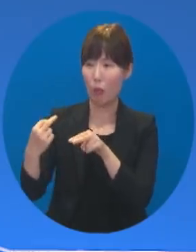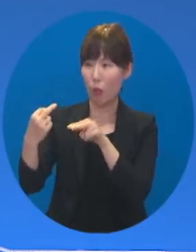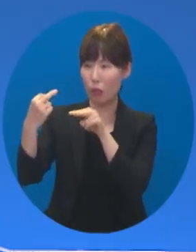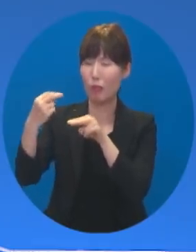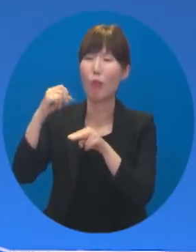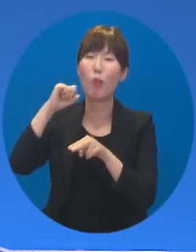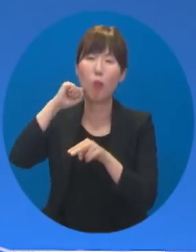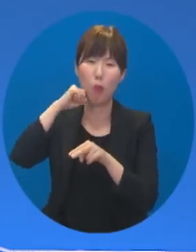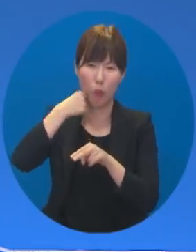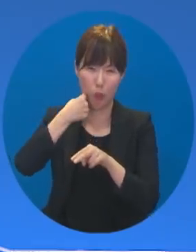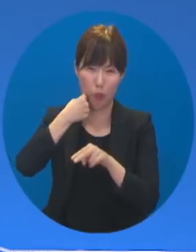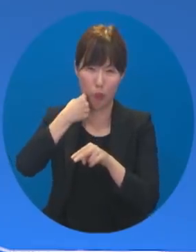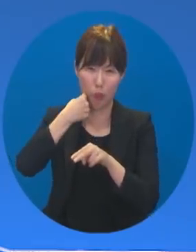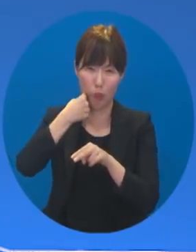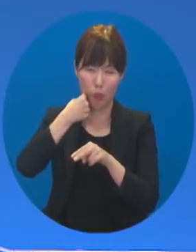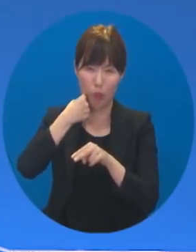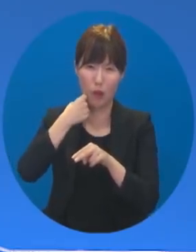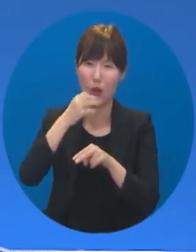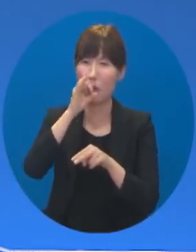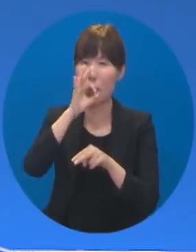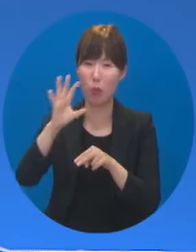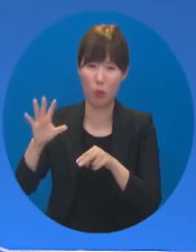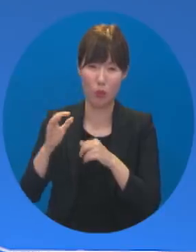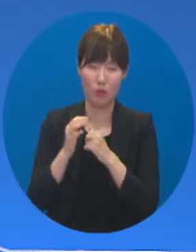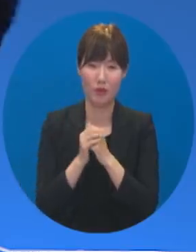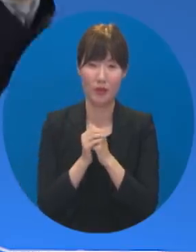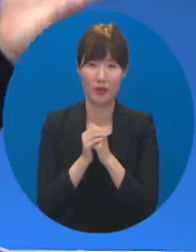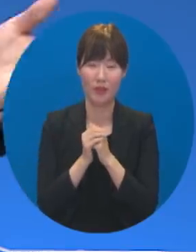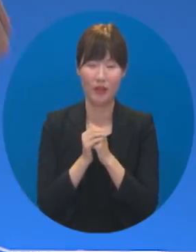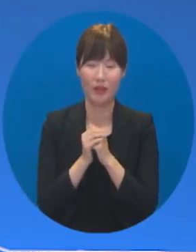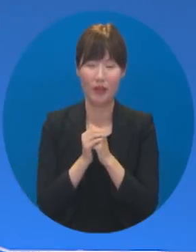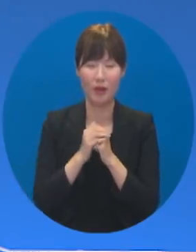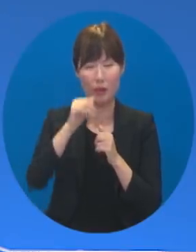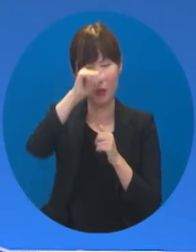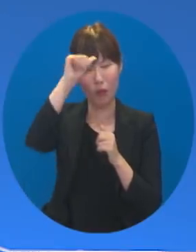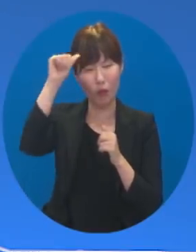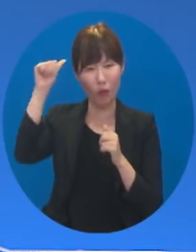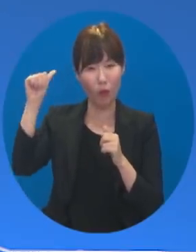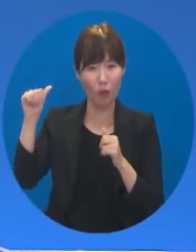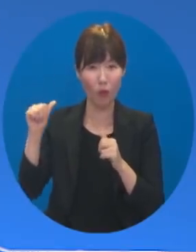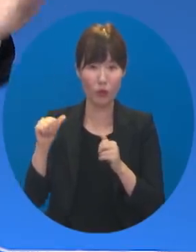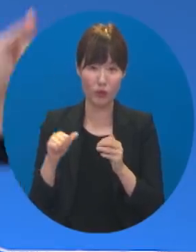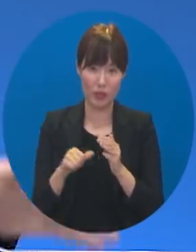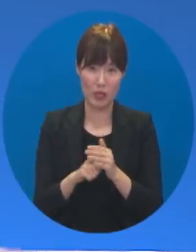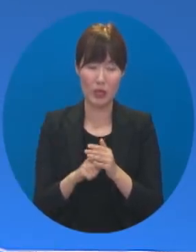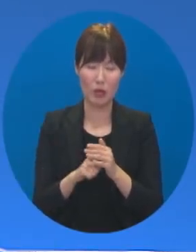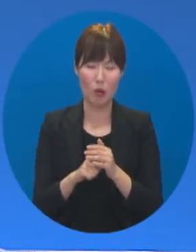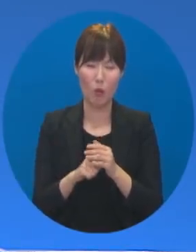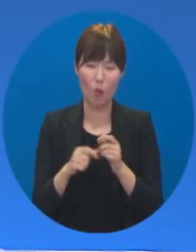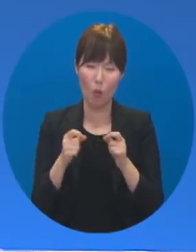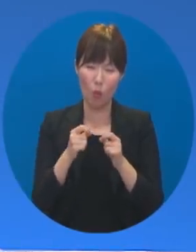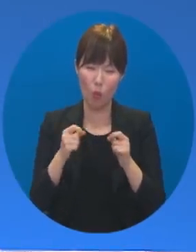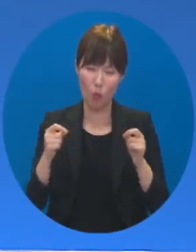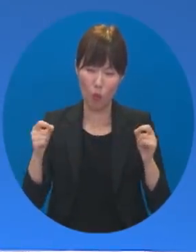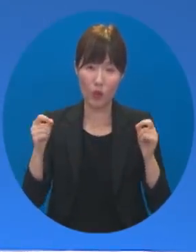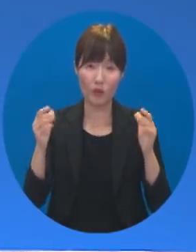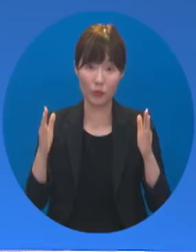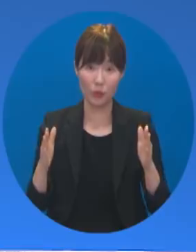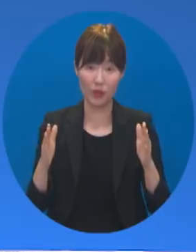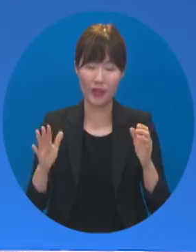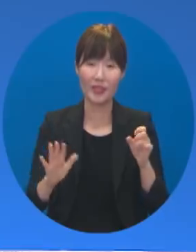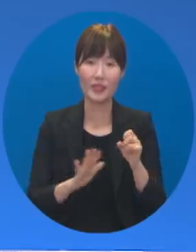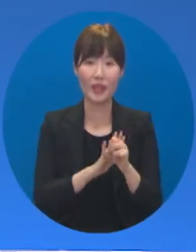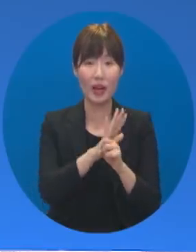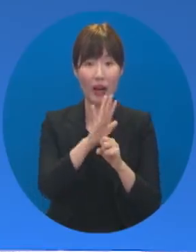거잖아요. 제가 제 평생에 이렇게 오랫동안 제가 사랑하는 존재를 본